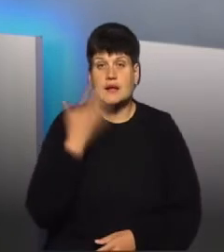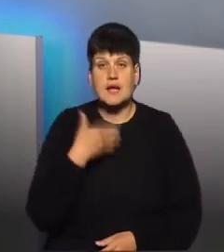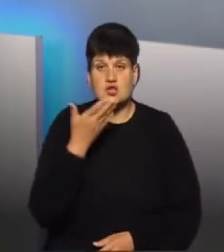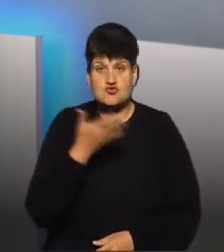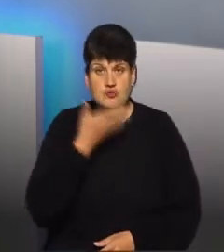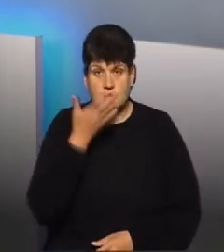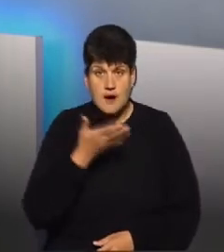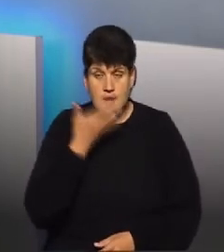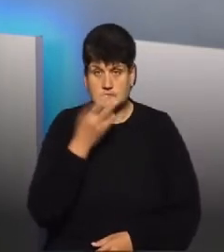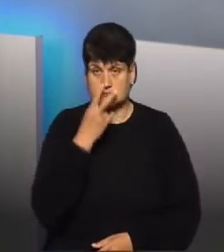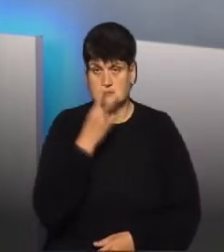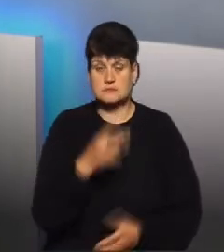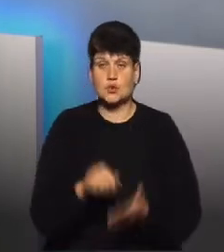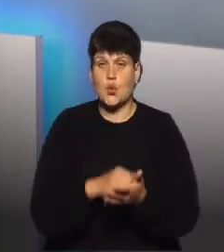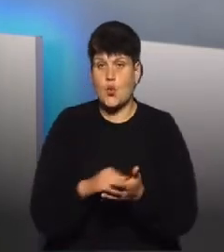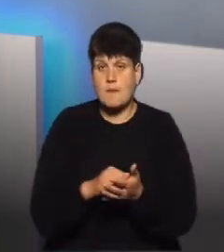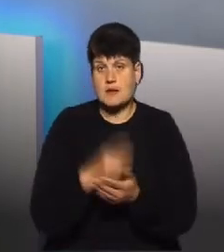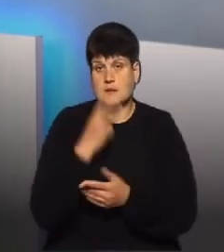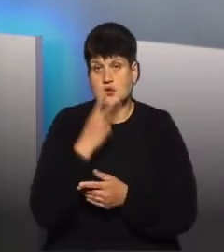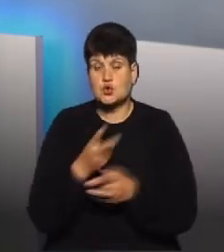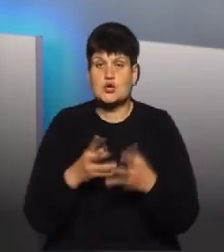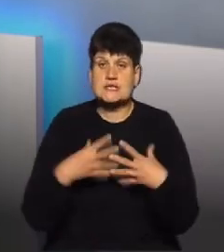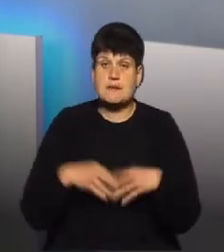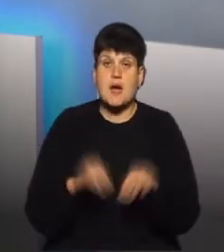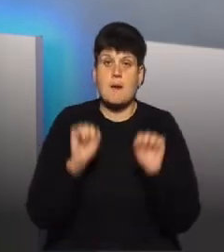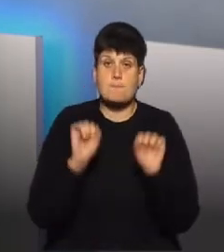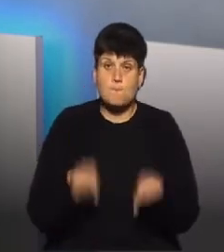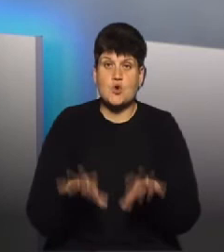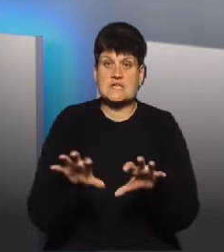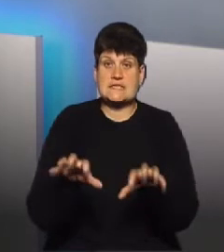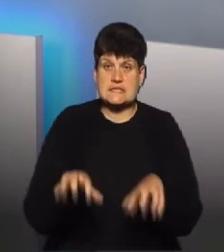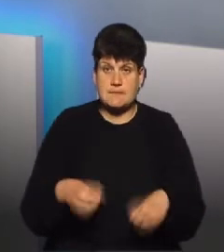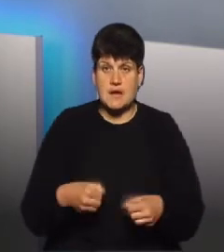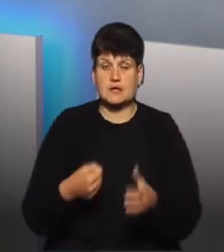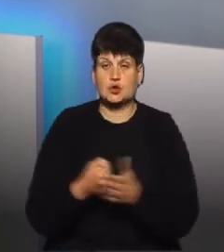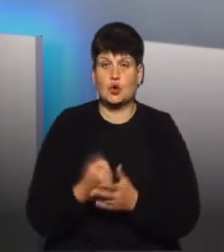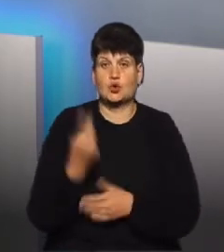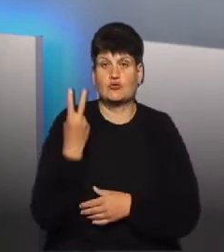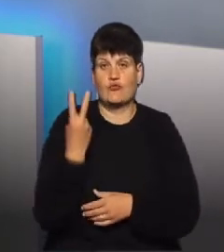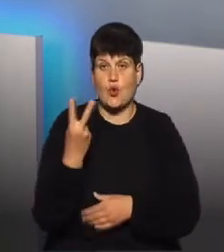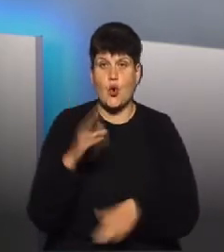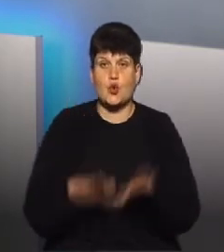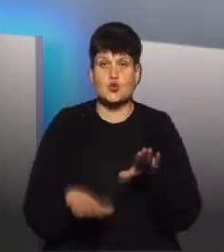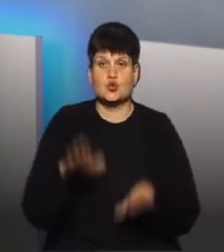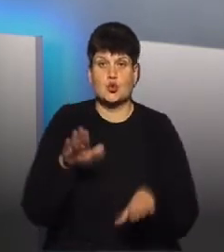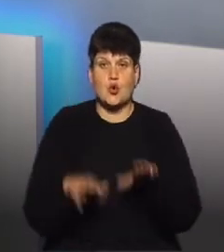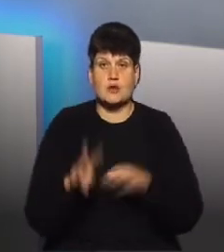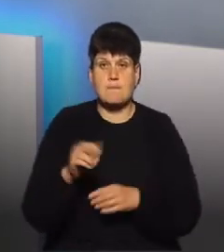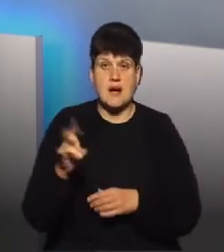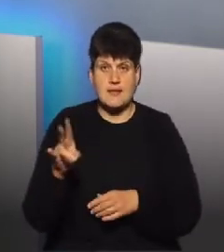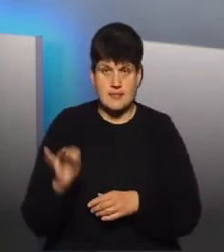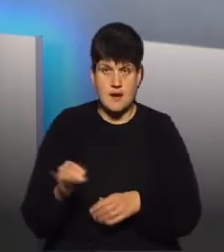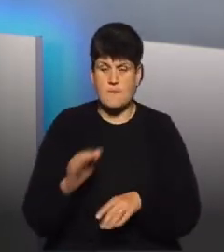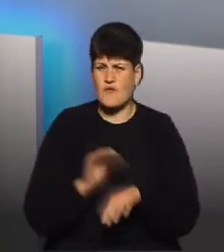документах передбачалося, що сім'я може з собою забрати до 2 тонн якогось майна. Де-факто того не відбувалося абсолютно. Я розумію